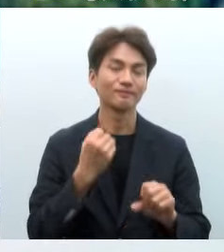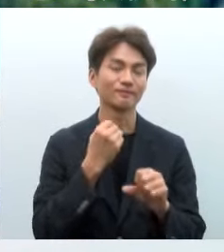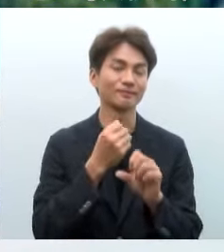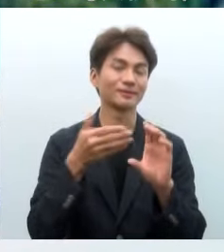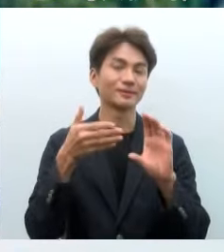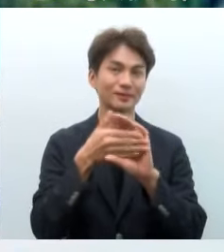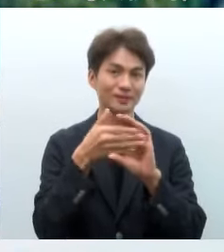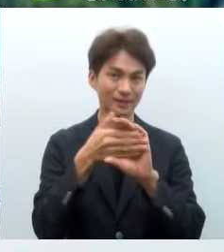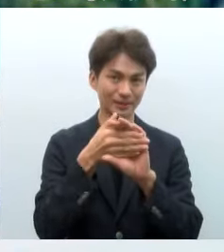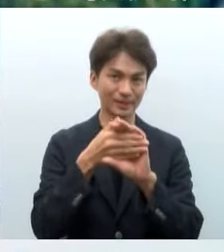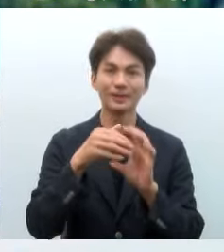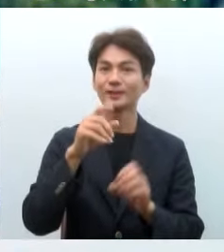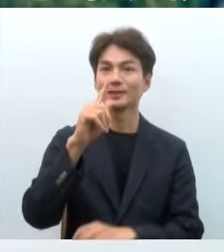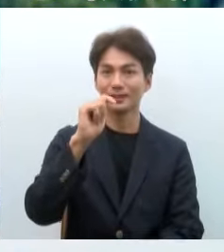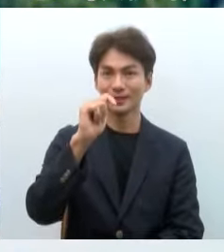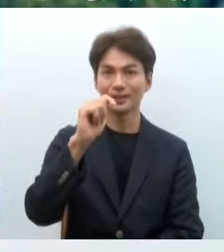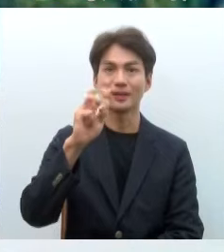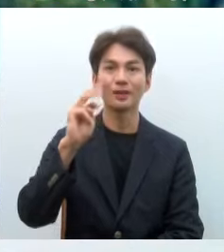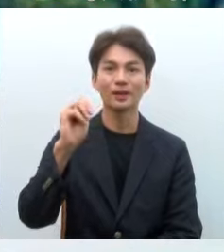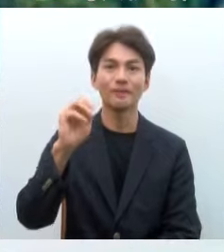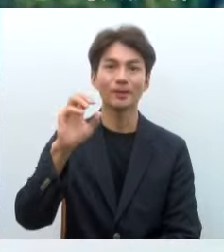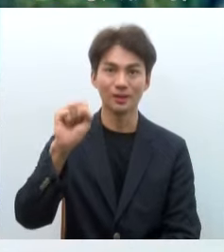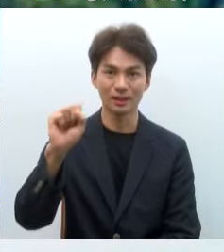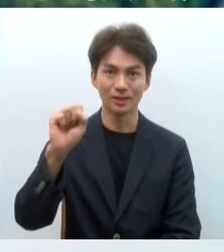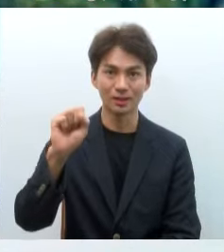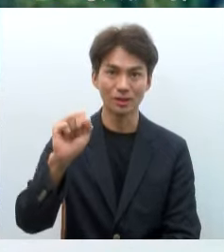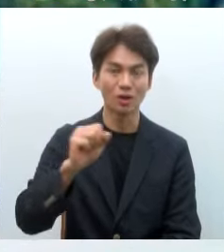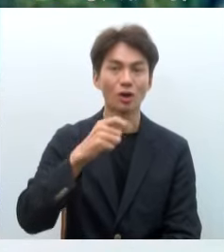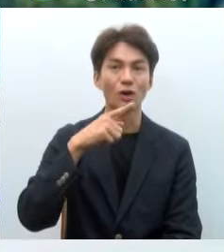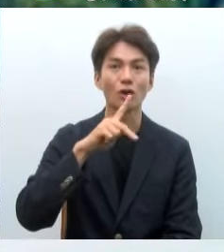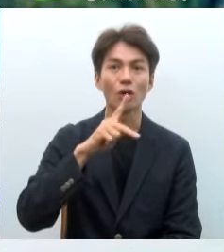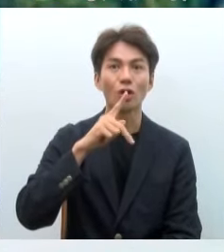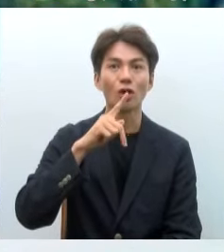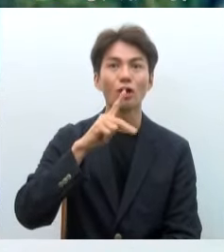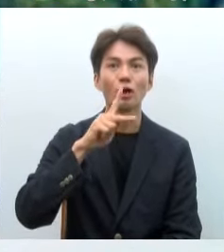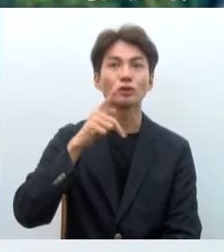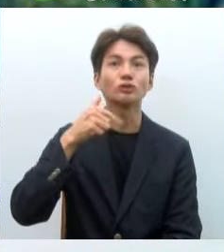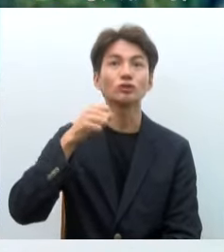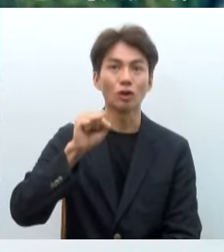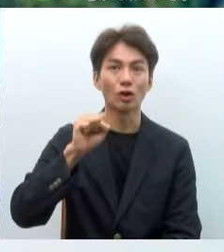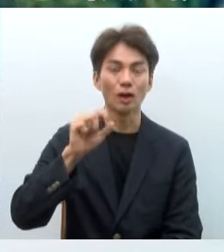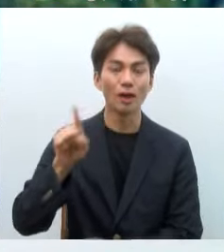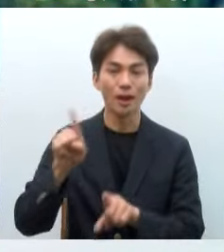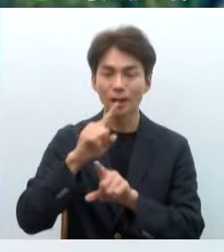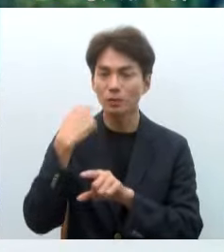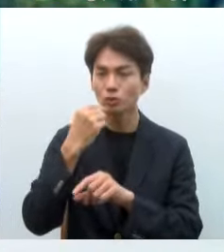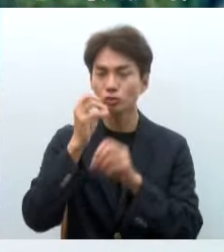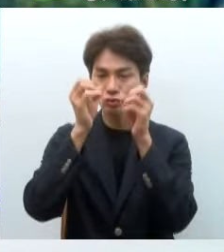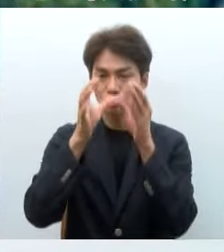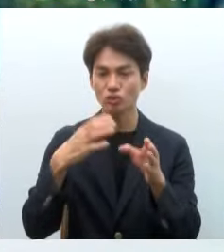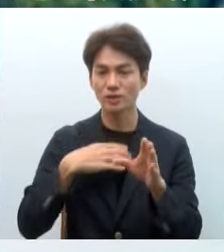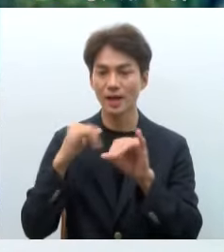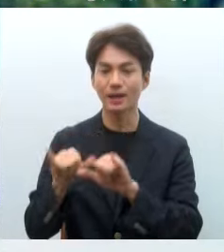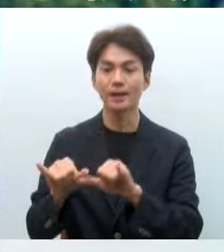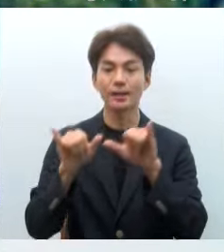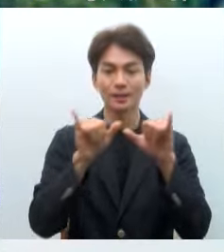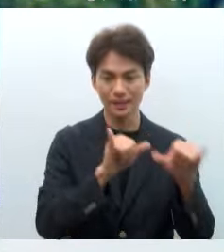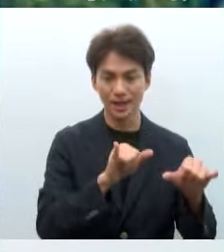บบ TMS ที่กกส.ให้คุณครูที่ประสงค์จะย้ายนะครับย้ายกลับคืน